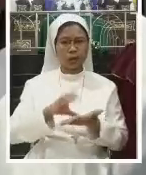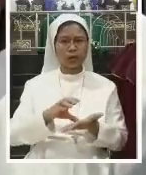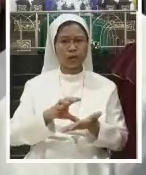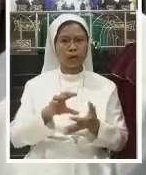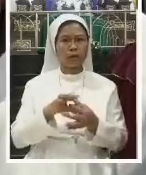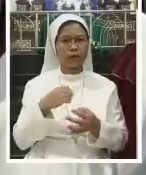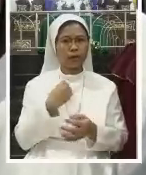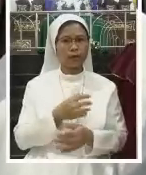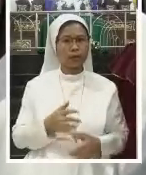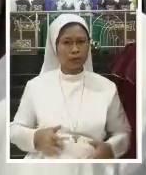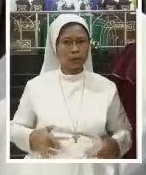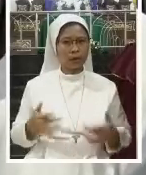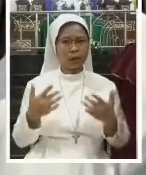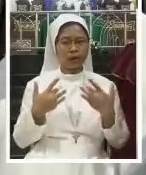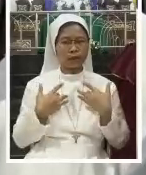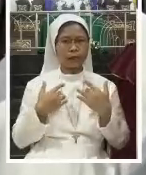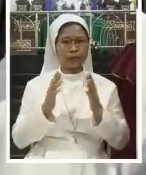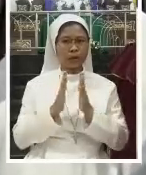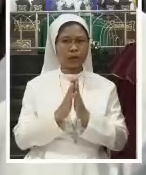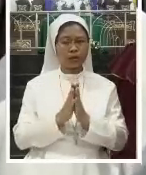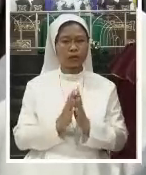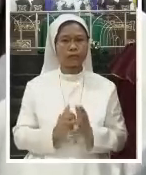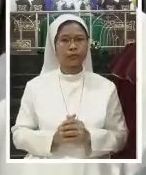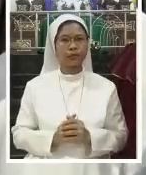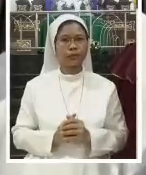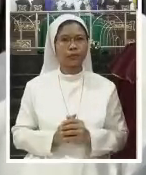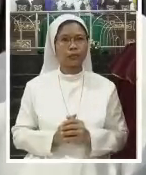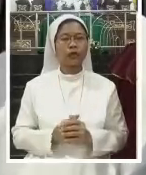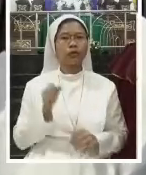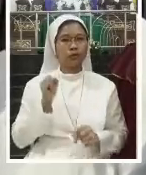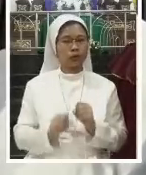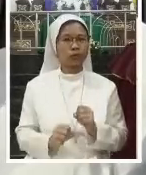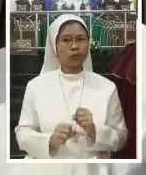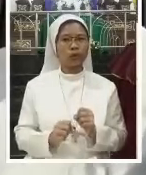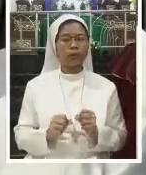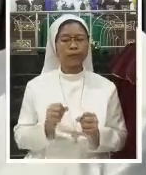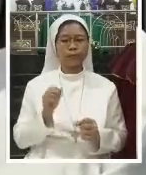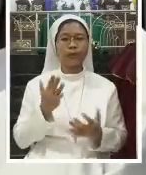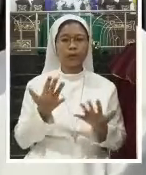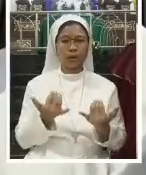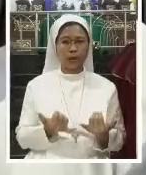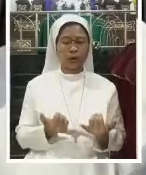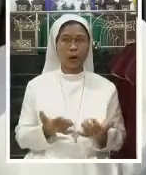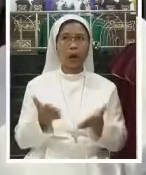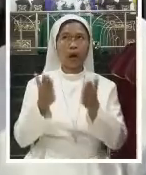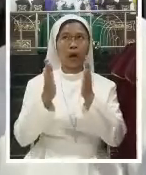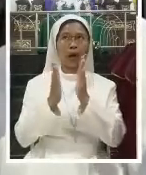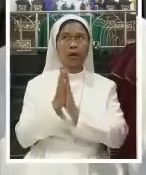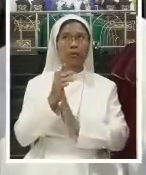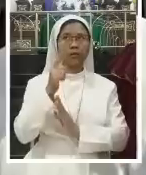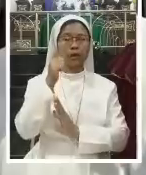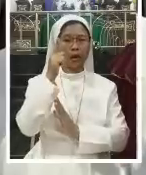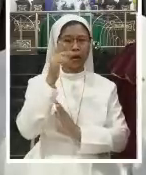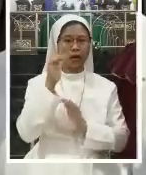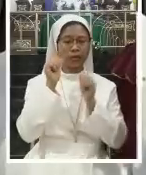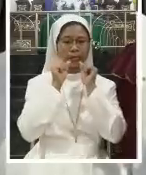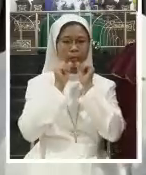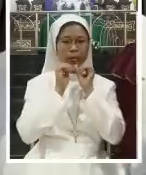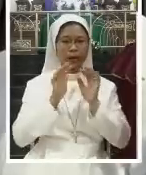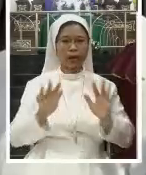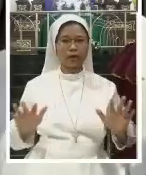laog kang sa tong pamilya. Ngunyan mga tugang, idoko ang payo para sa solemneng